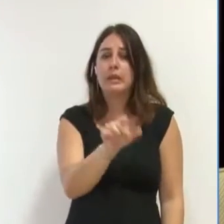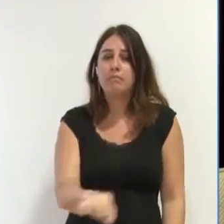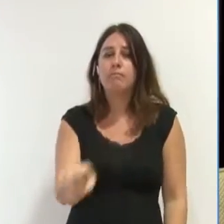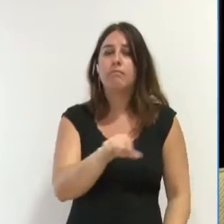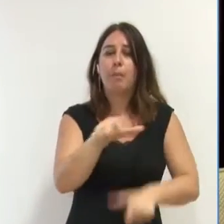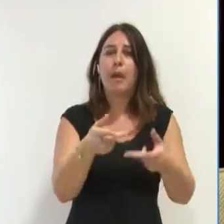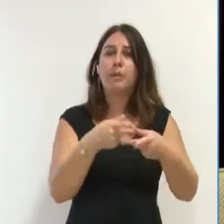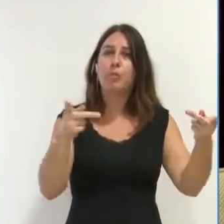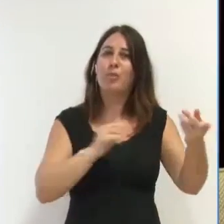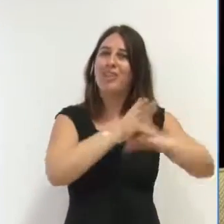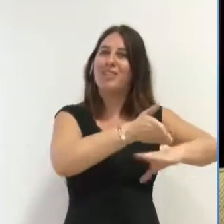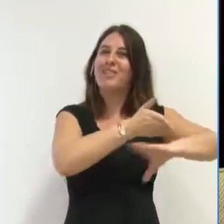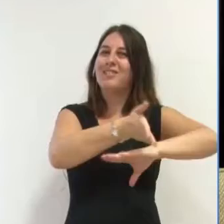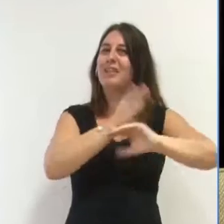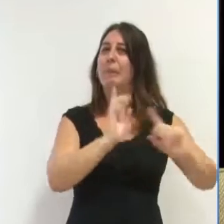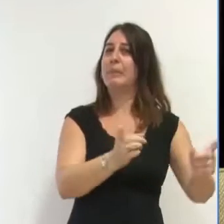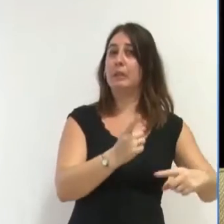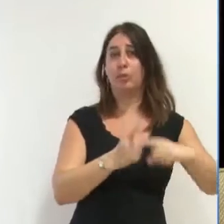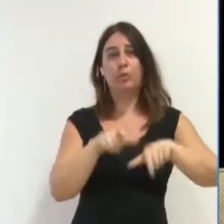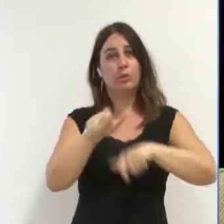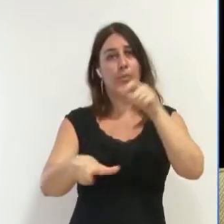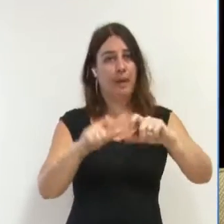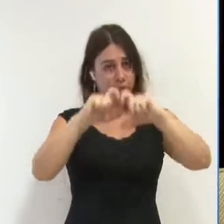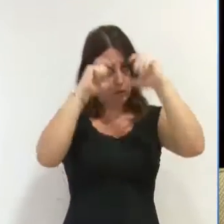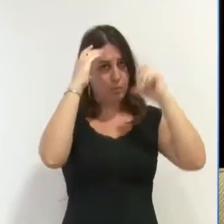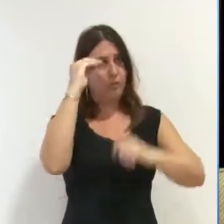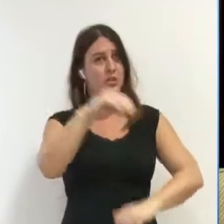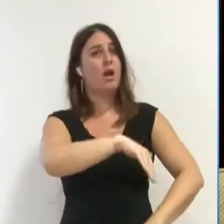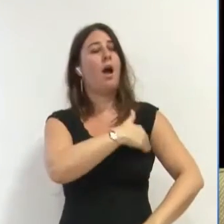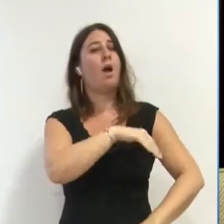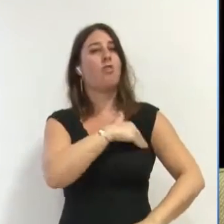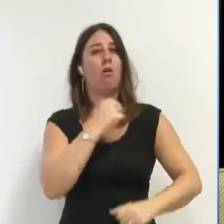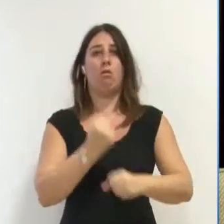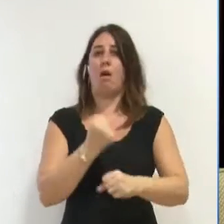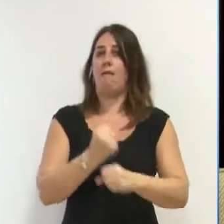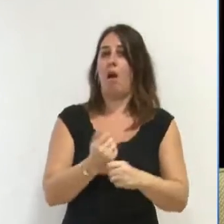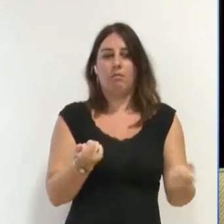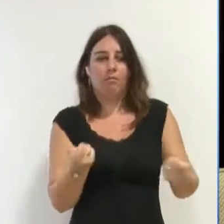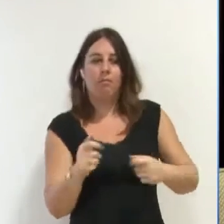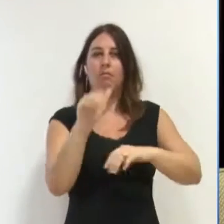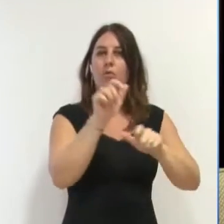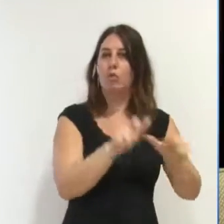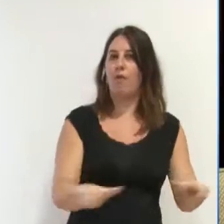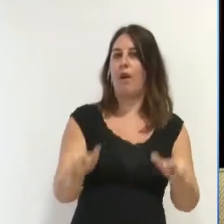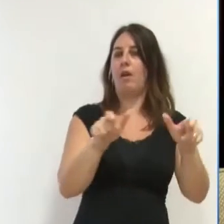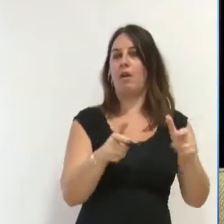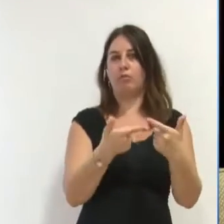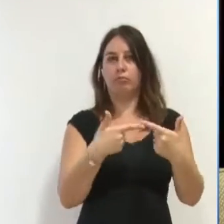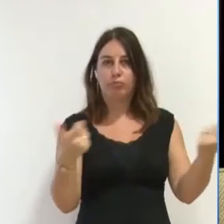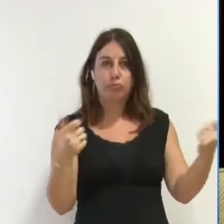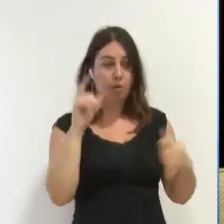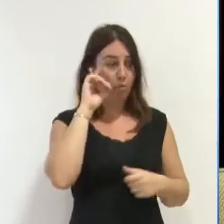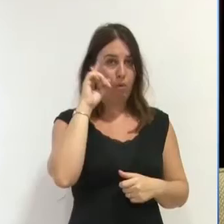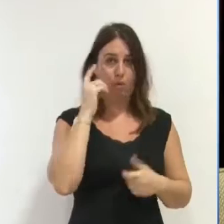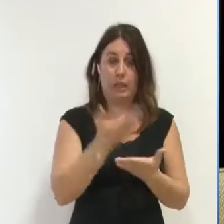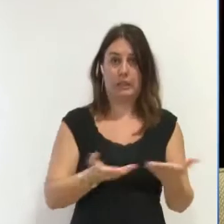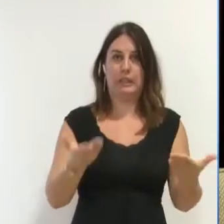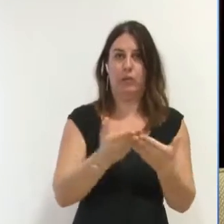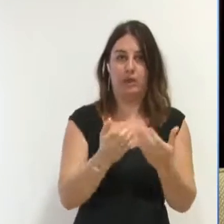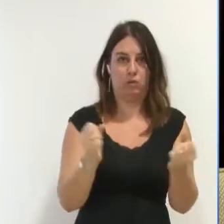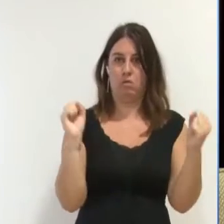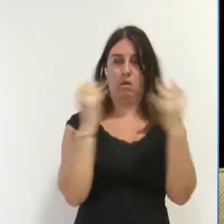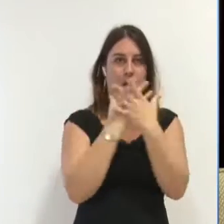piscines municipales et également aux agents de ces piscines qui sont confrontés à des situations extrêmement